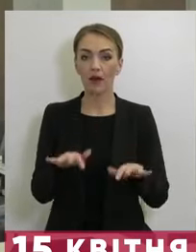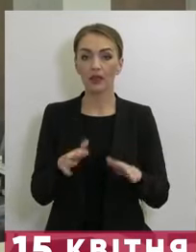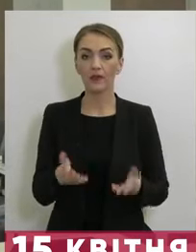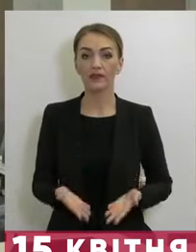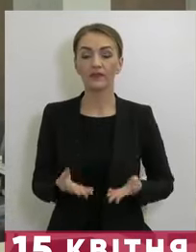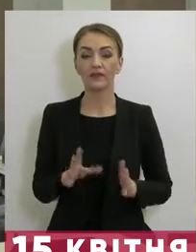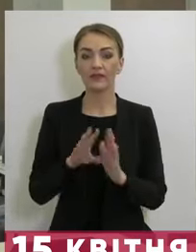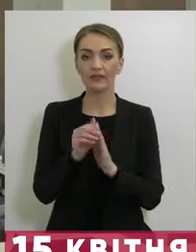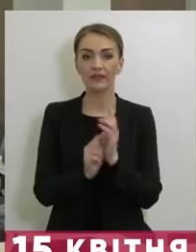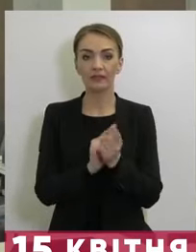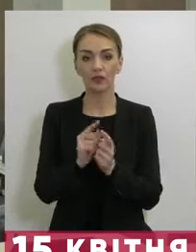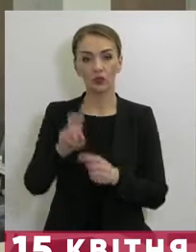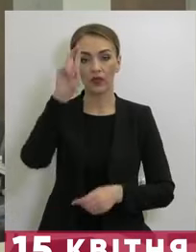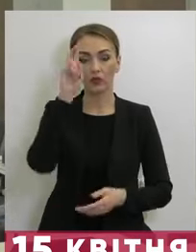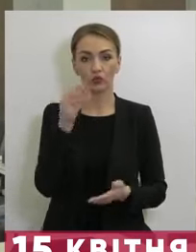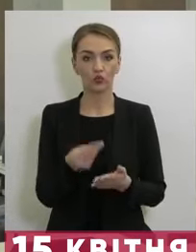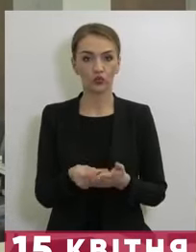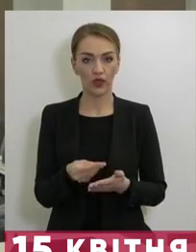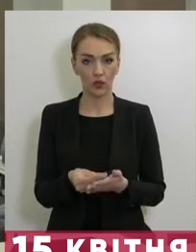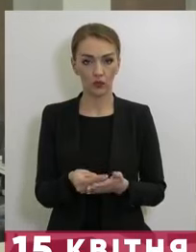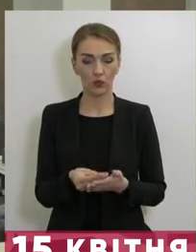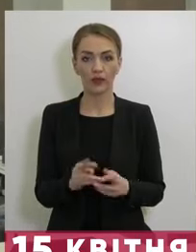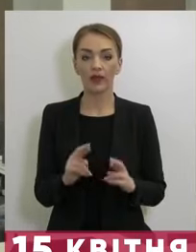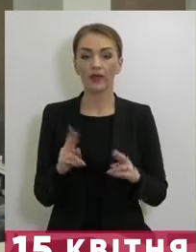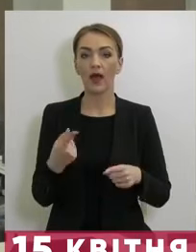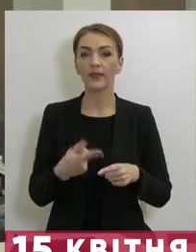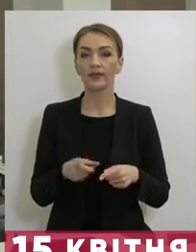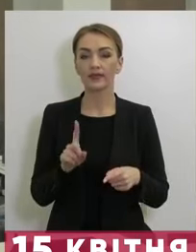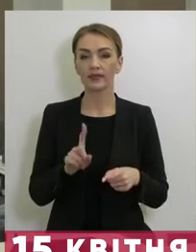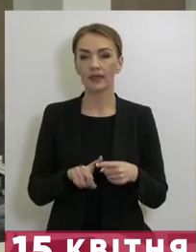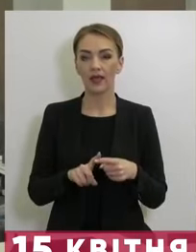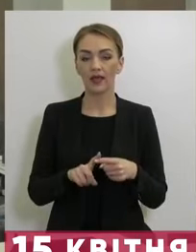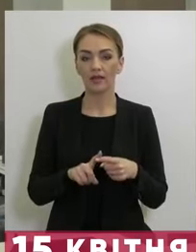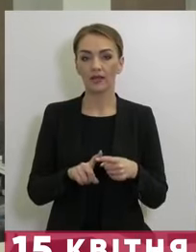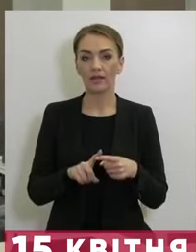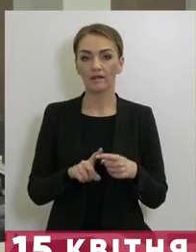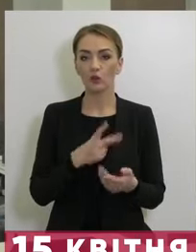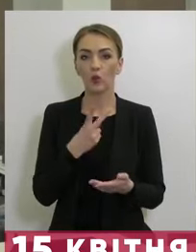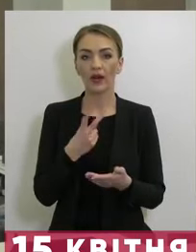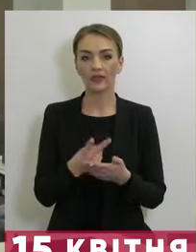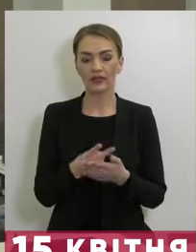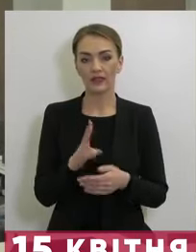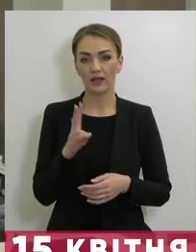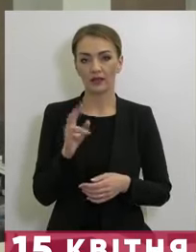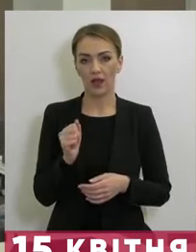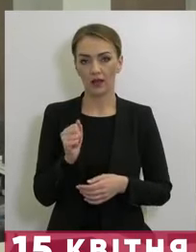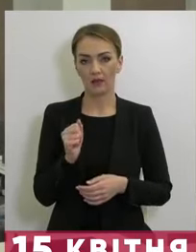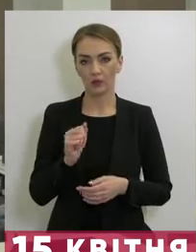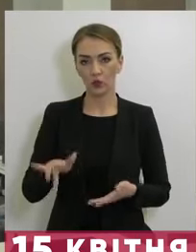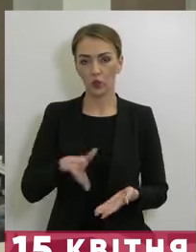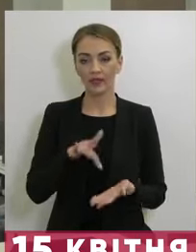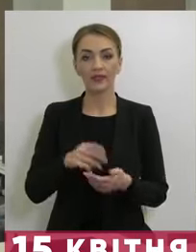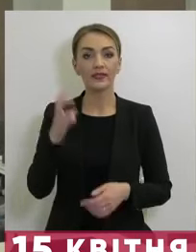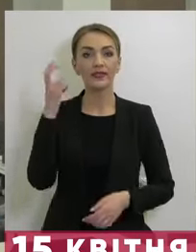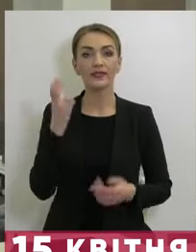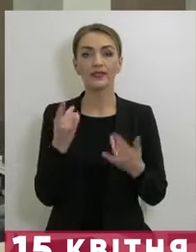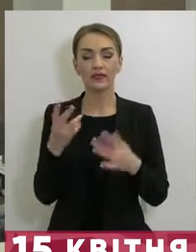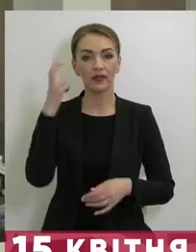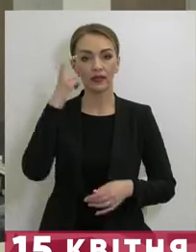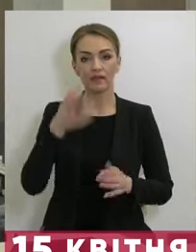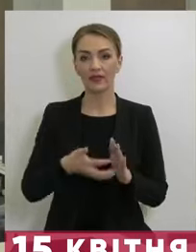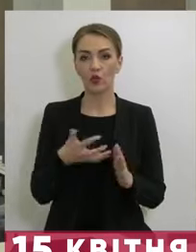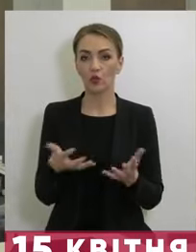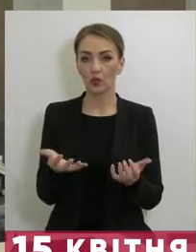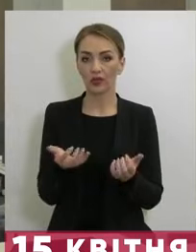вніс зміни до держбюджету. Як це відобразиться на столиці? Скільки Київ недоотримає, чи